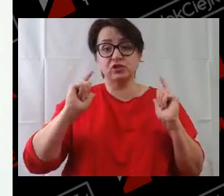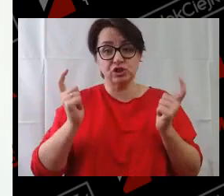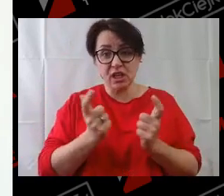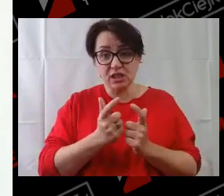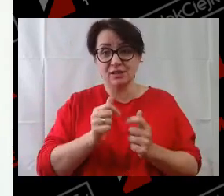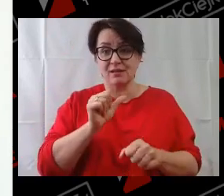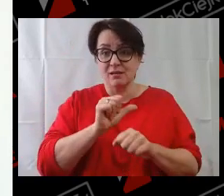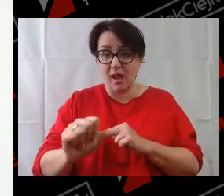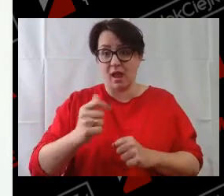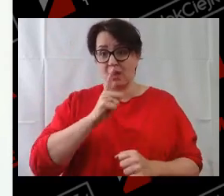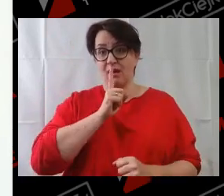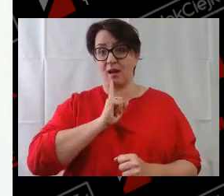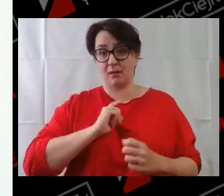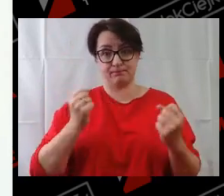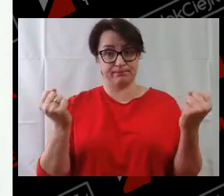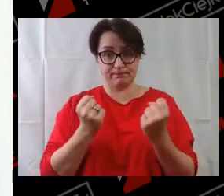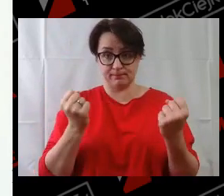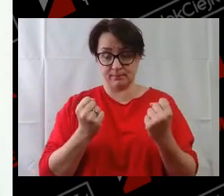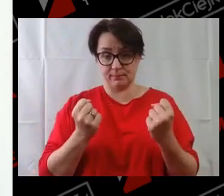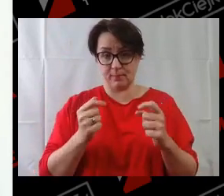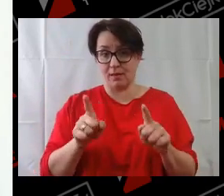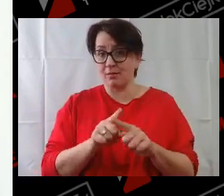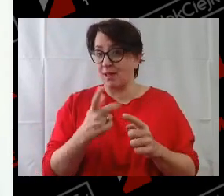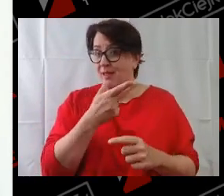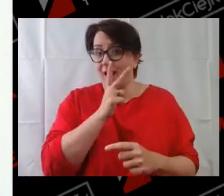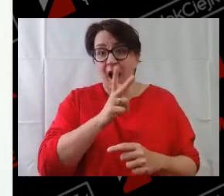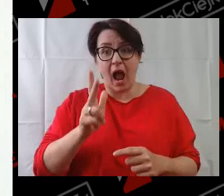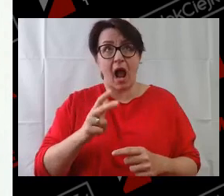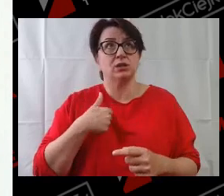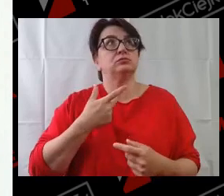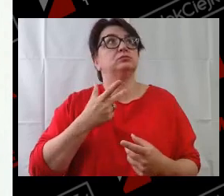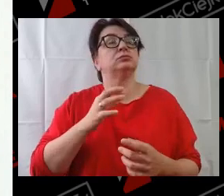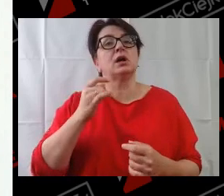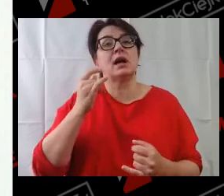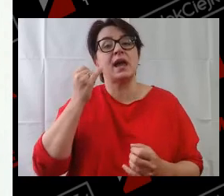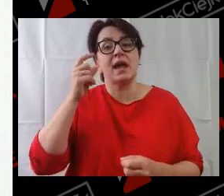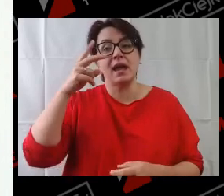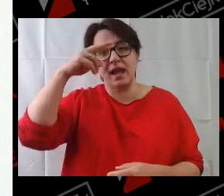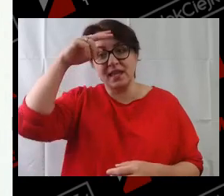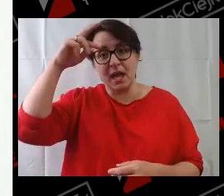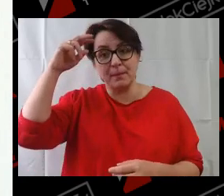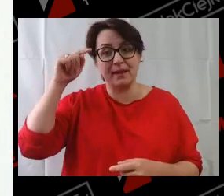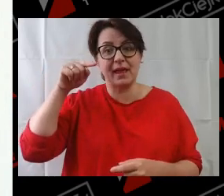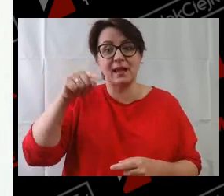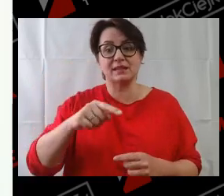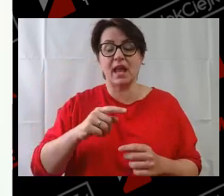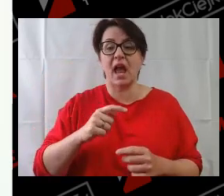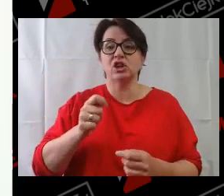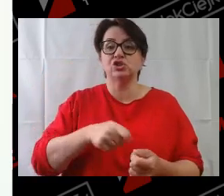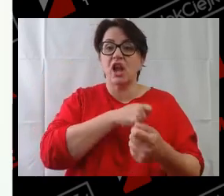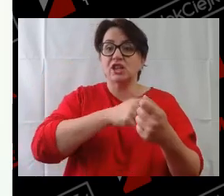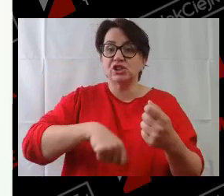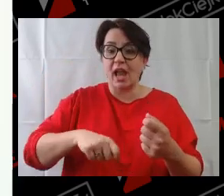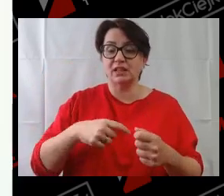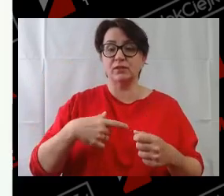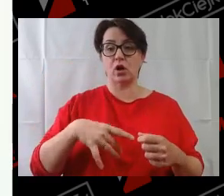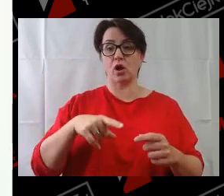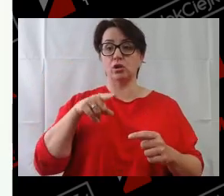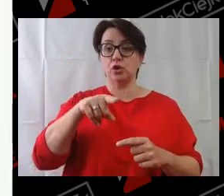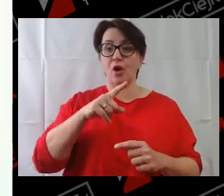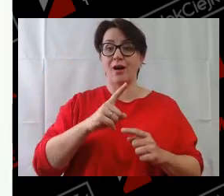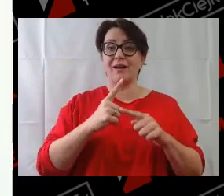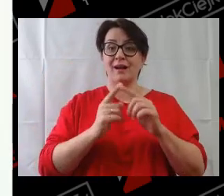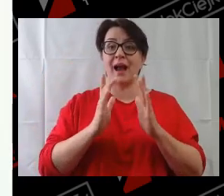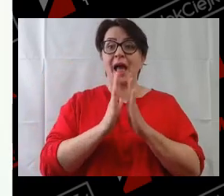religijni i nie wszyscy podzielają szczególnie tak radykalną interpretację chrześcijaństwa i doktryny katolickiej